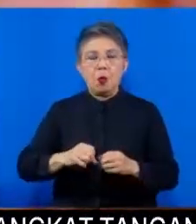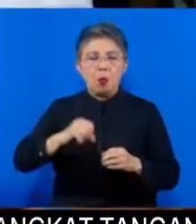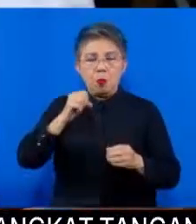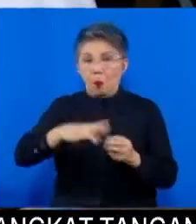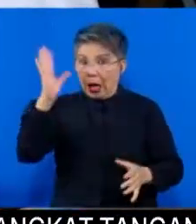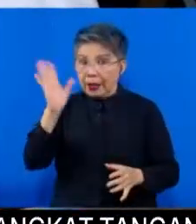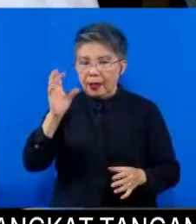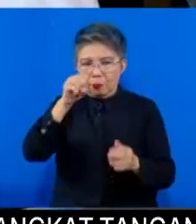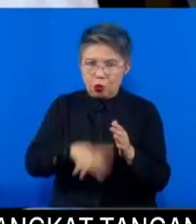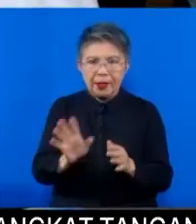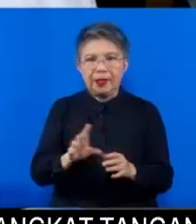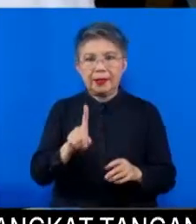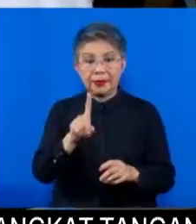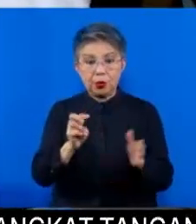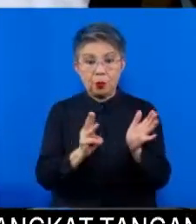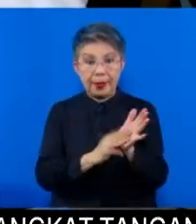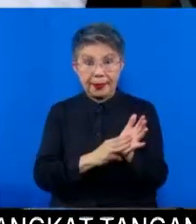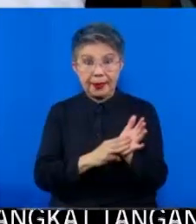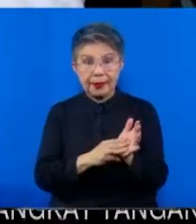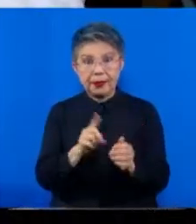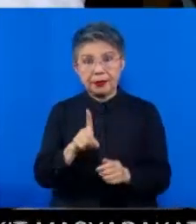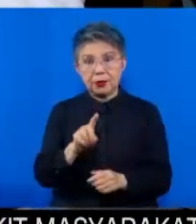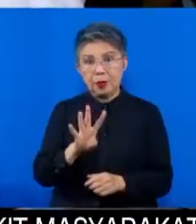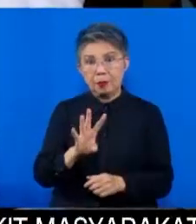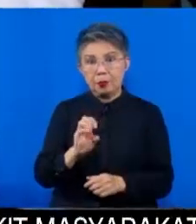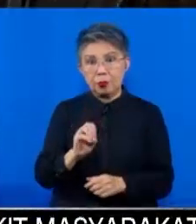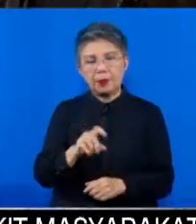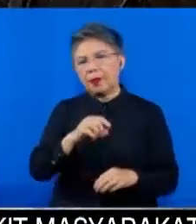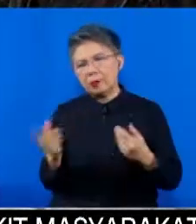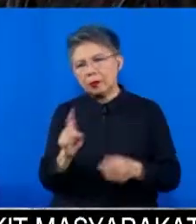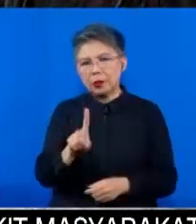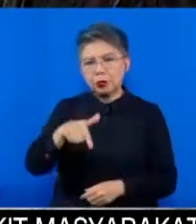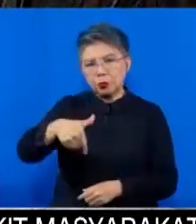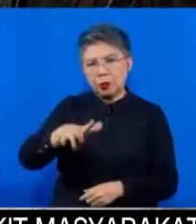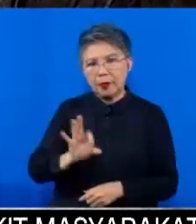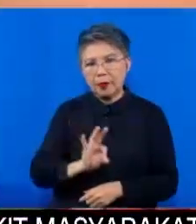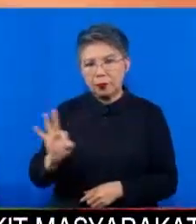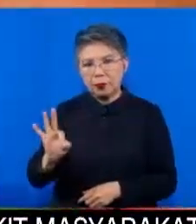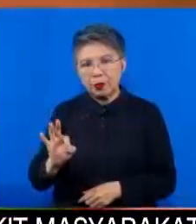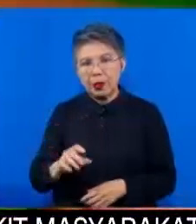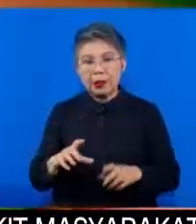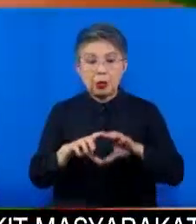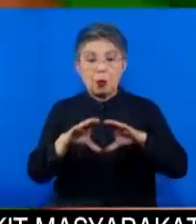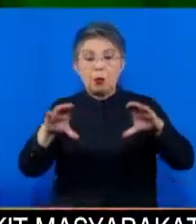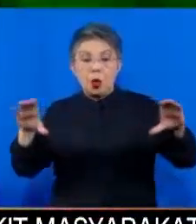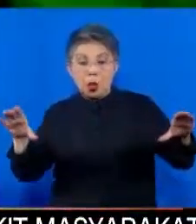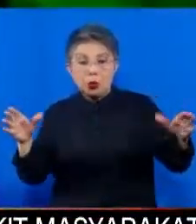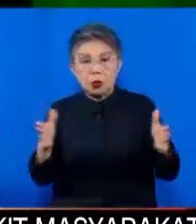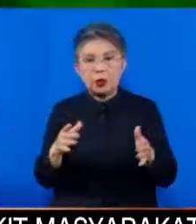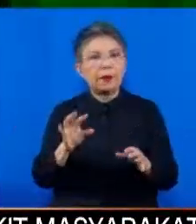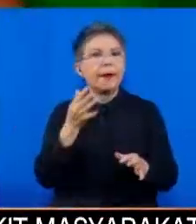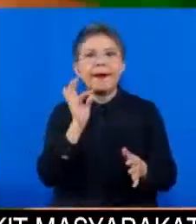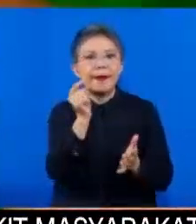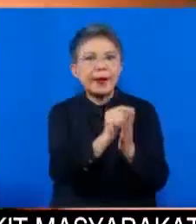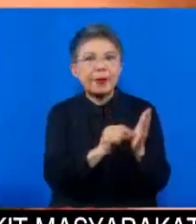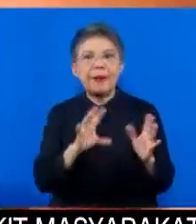murah. 1 meter dijual dengan harga Rp140.000 hingga Rp175.000 tergantung ukuran atau banyak gambar,